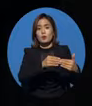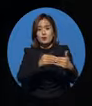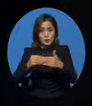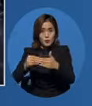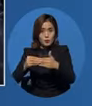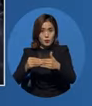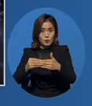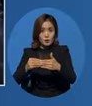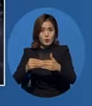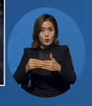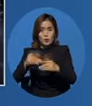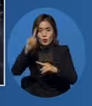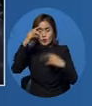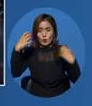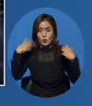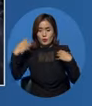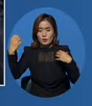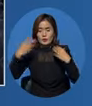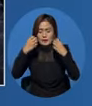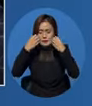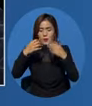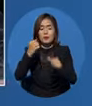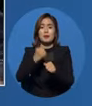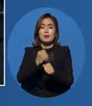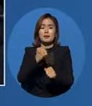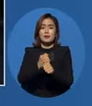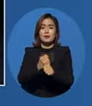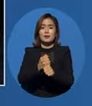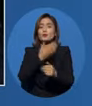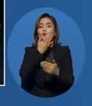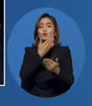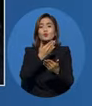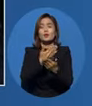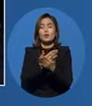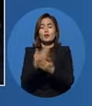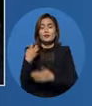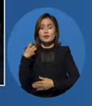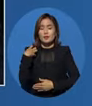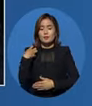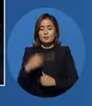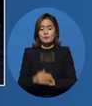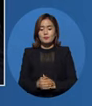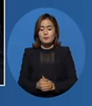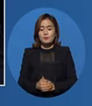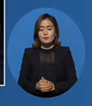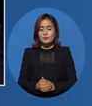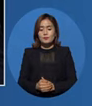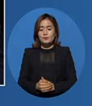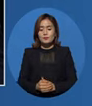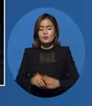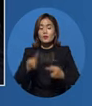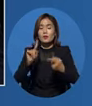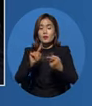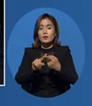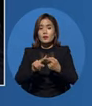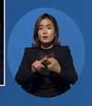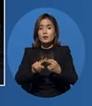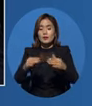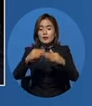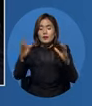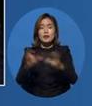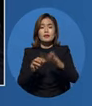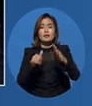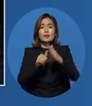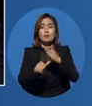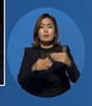정권 재창출을 반드시 해내야 되는 그런 중차대한 임무를 갖고 있습니다 그런 점에서 당 대표의